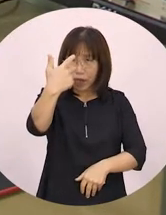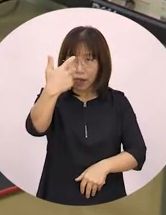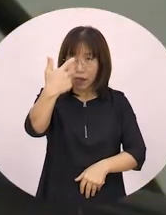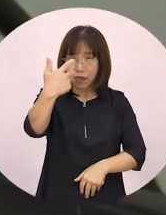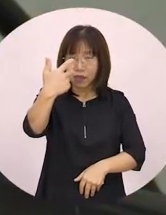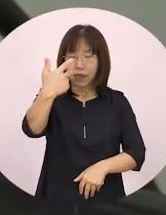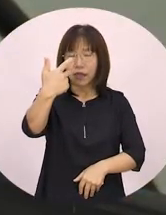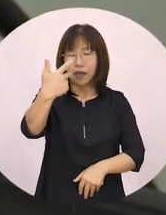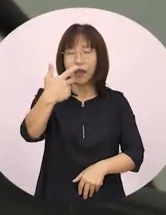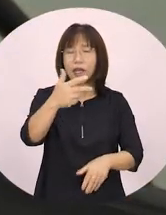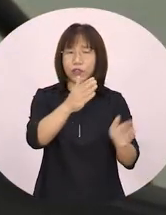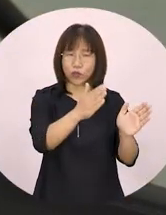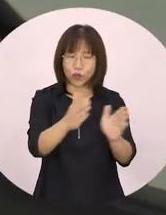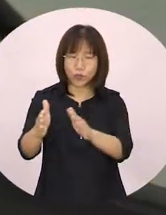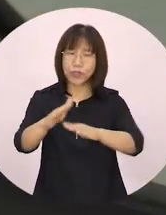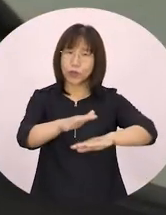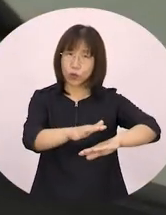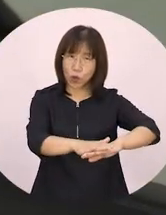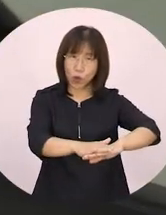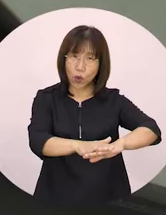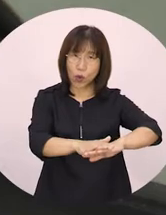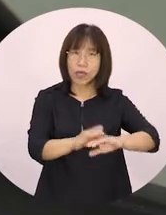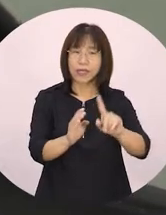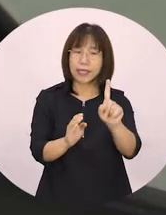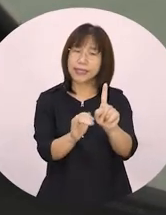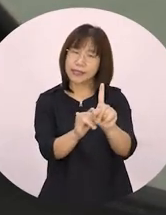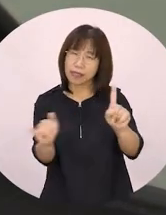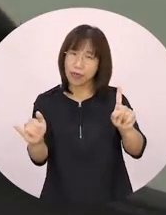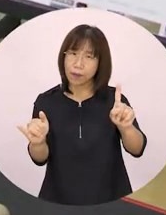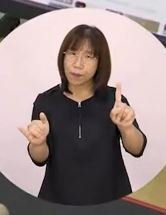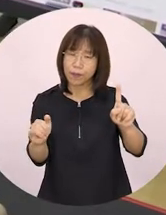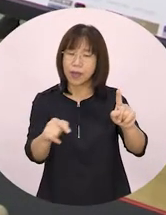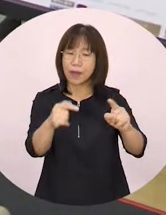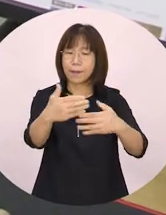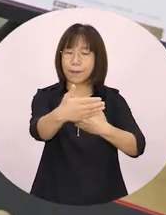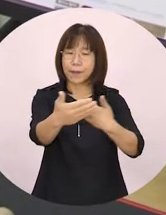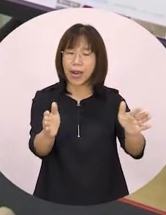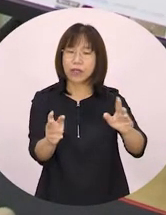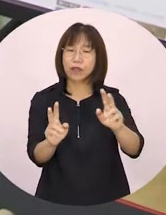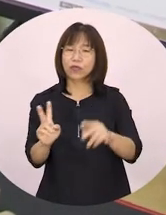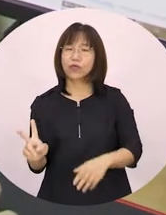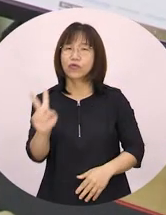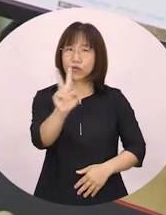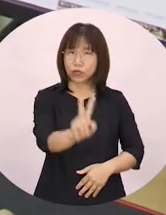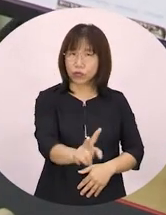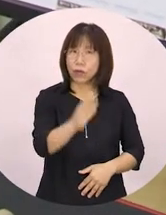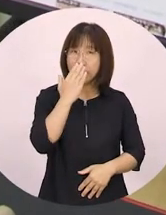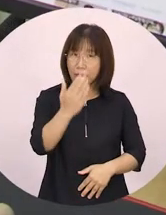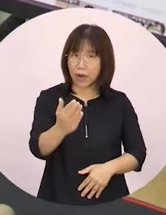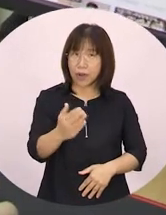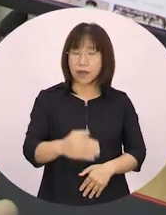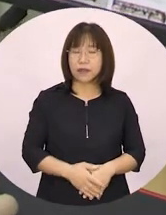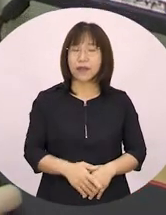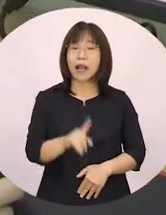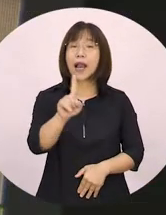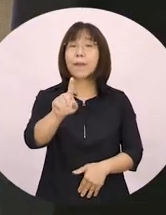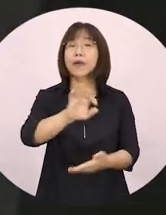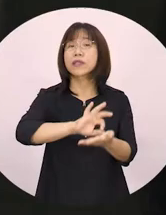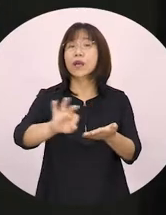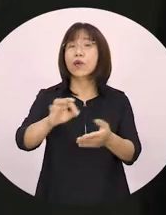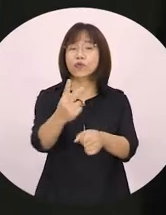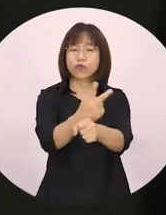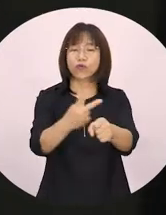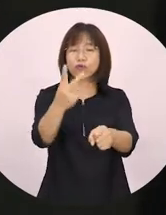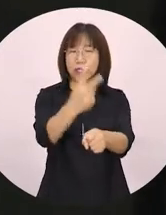등 영상회의를 위한 장비를 갖췄으며 1인용 공간으로 최대 2명이 함께 이용할 수 있습니다.